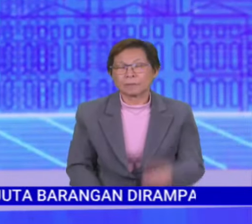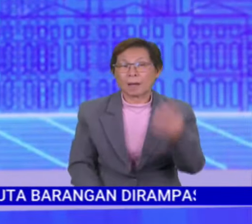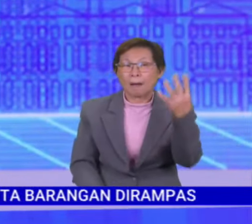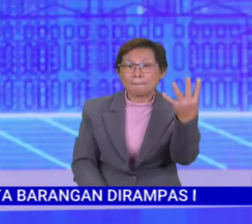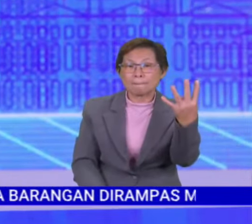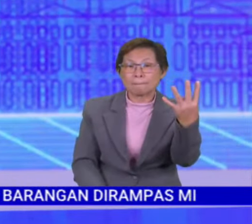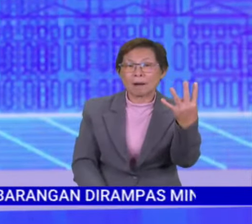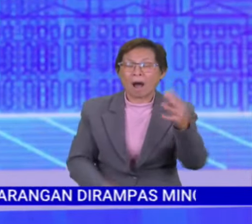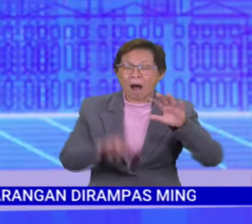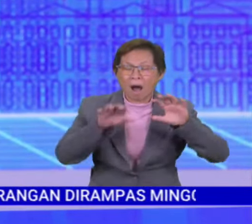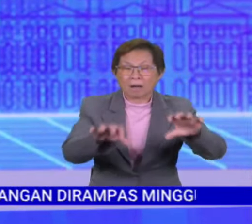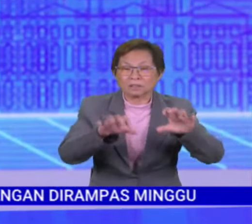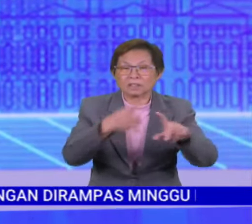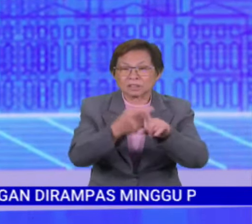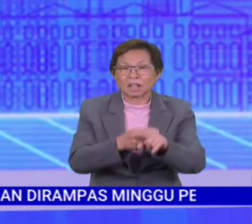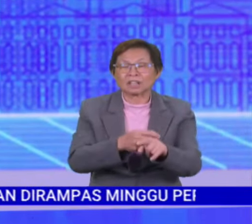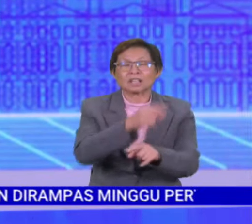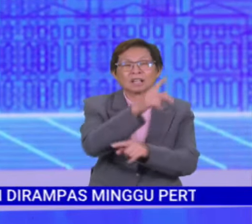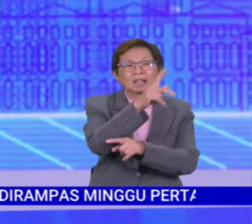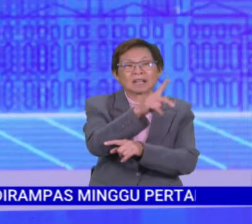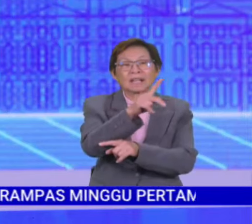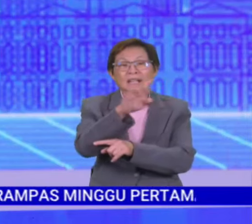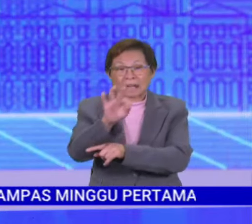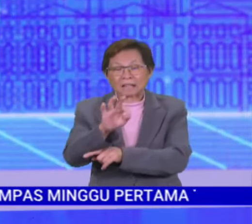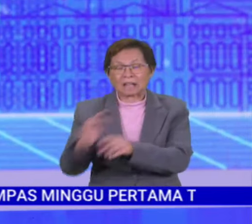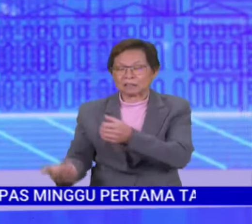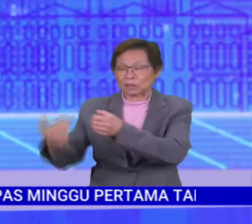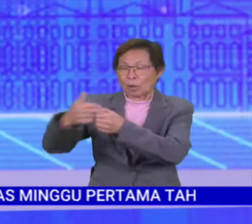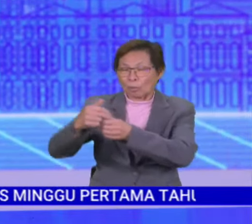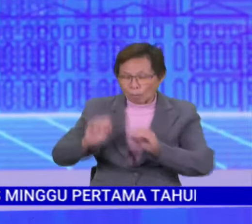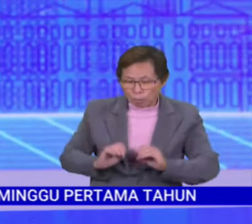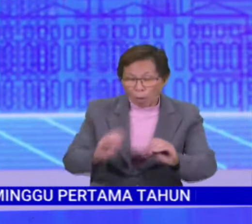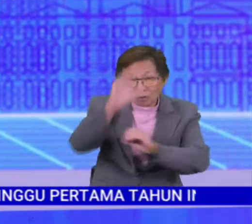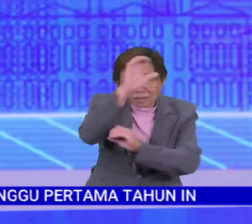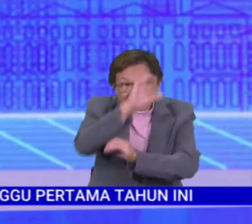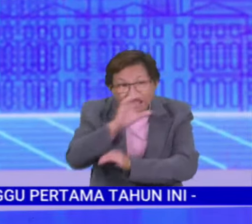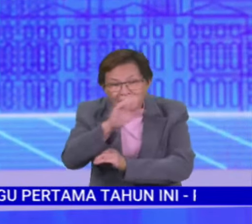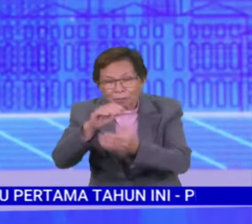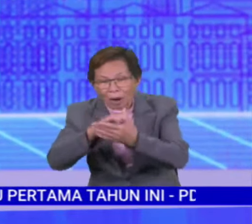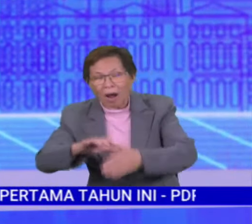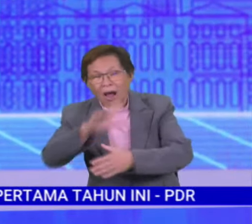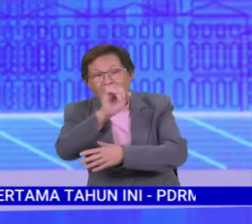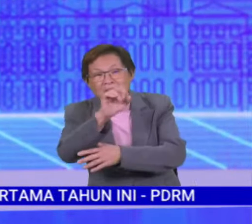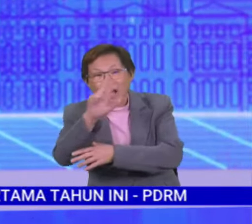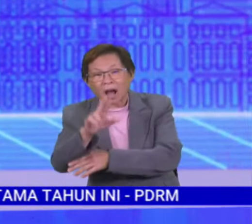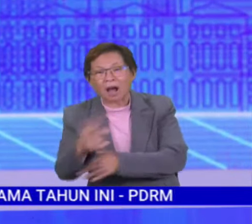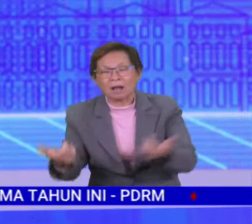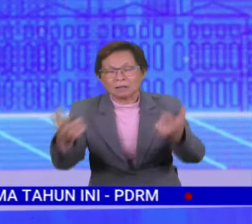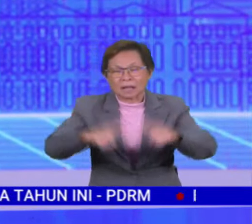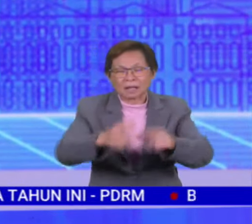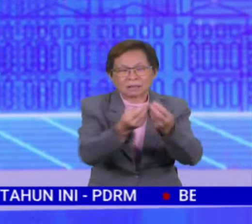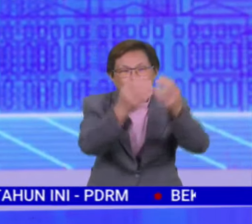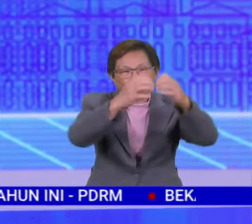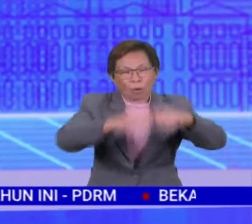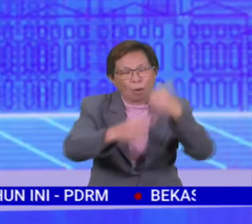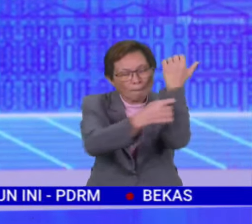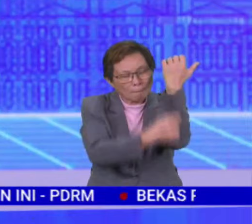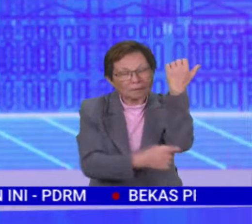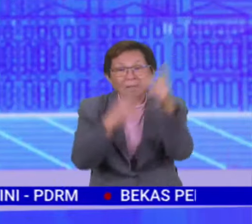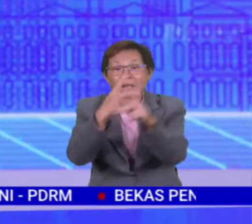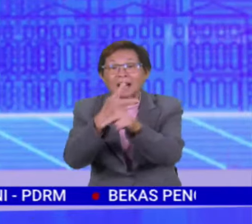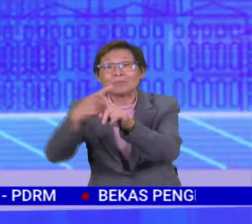Empat ekor anjing dari unit pengesan K9 yang terlibat dalam operasi mencari dan menyelamat SAR tragedi tanah runtuh Batang Kali bulan